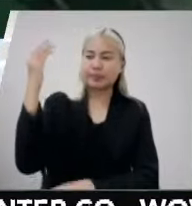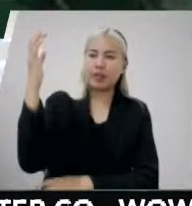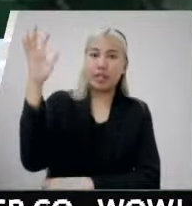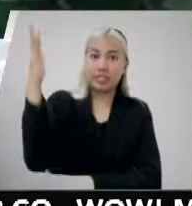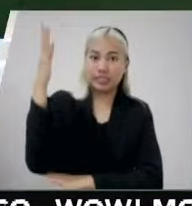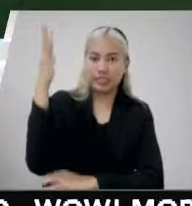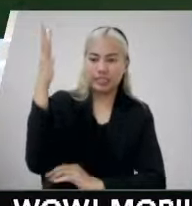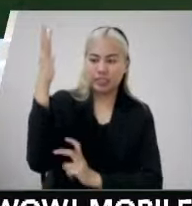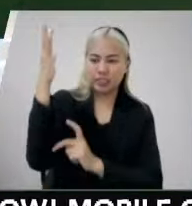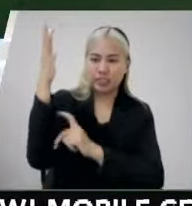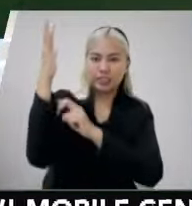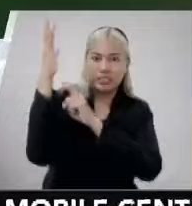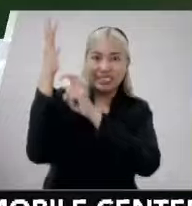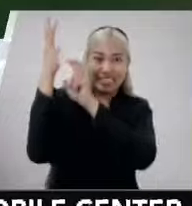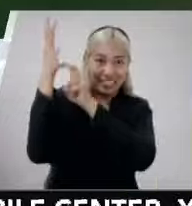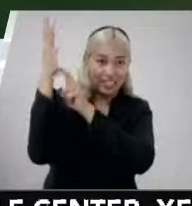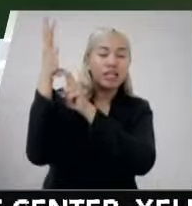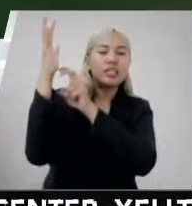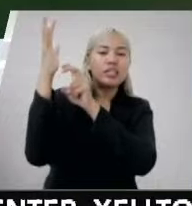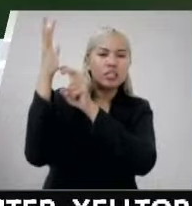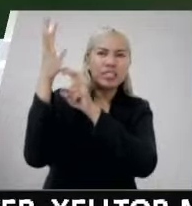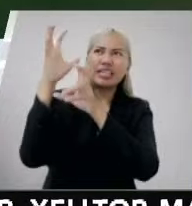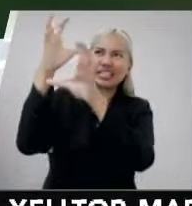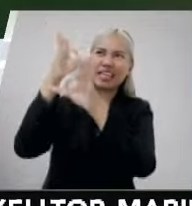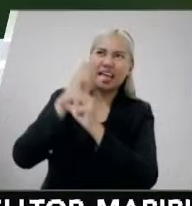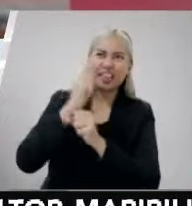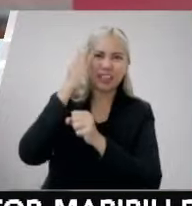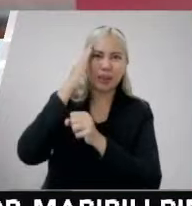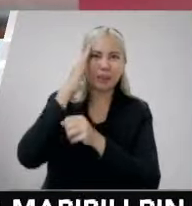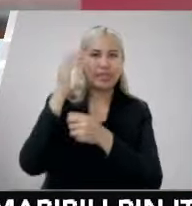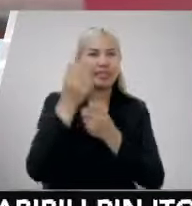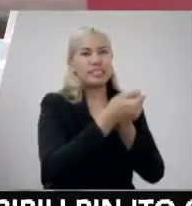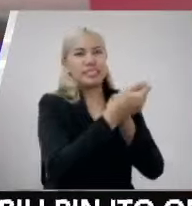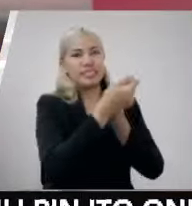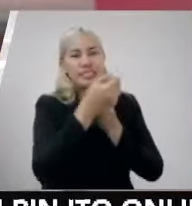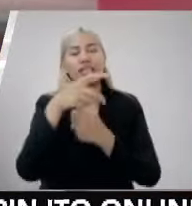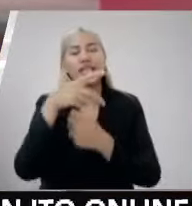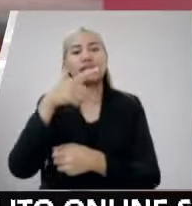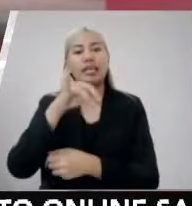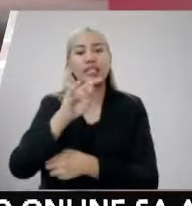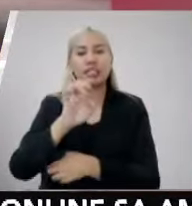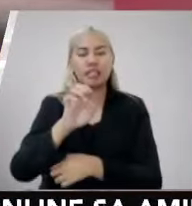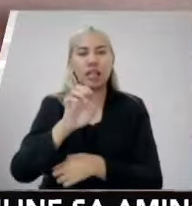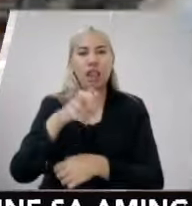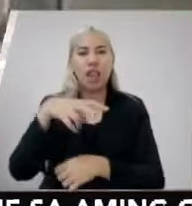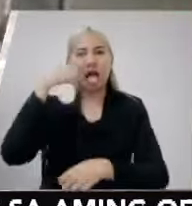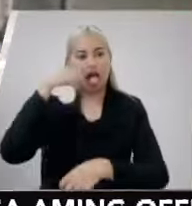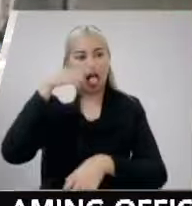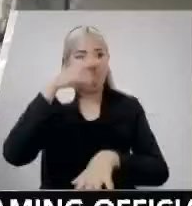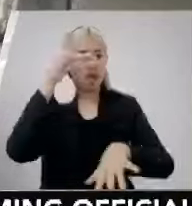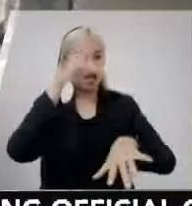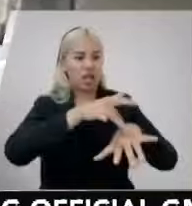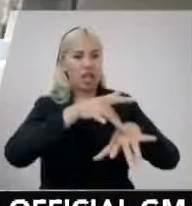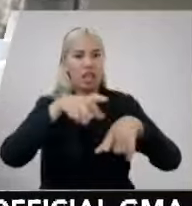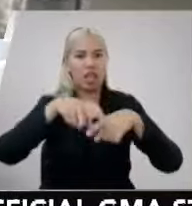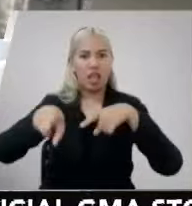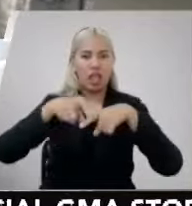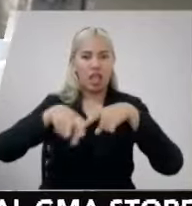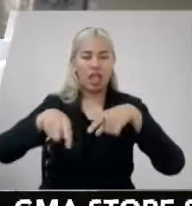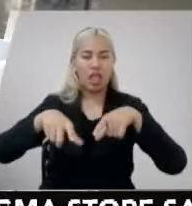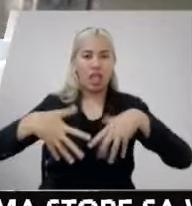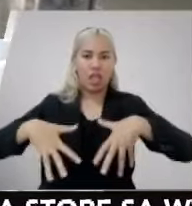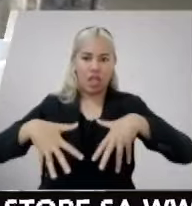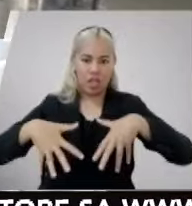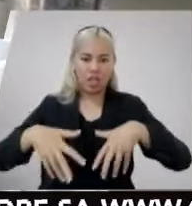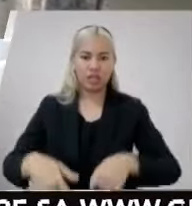sarangola aksidente raw niyang nahawakan ng live wire na malapit sa mga sanga ng puno sa bayan ng Anda